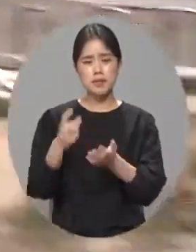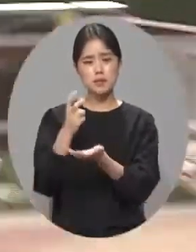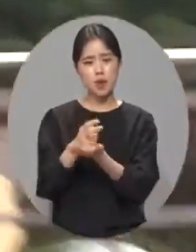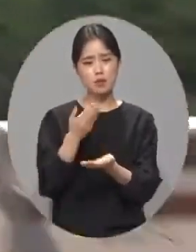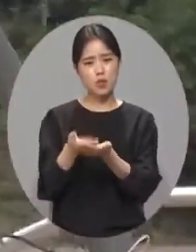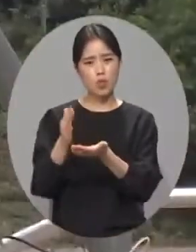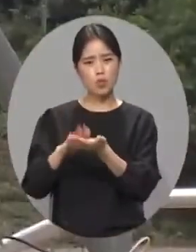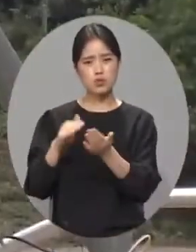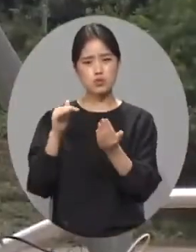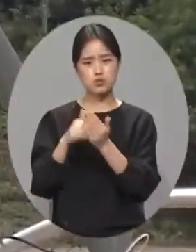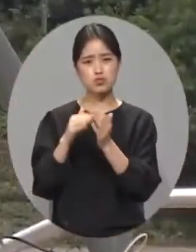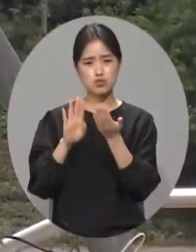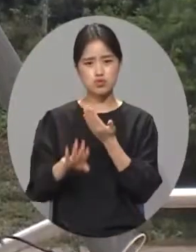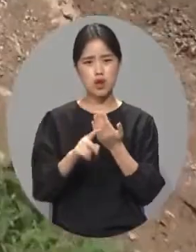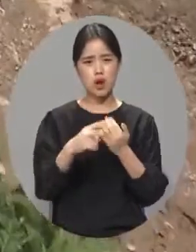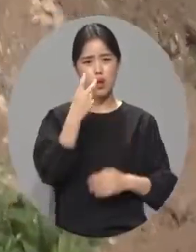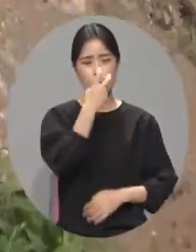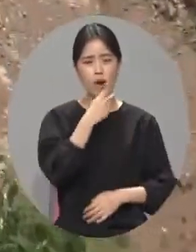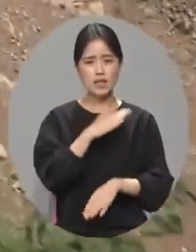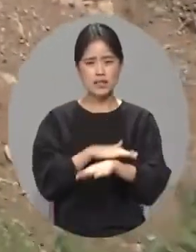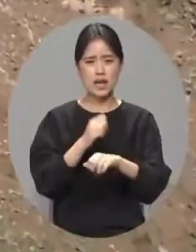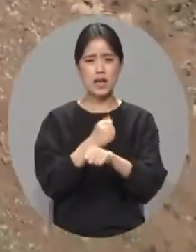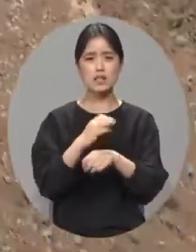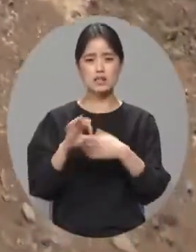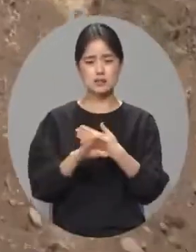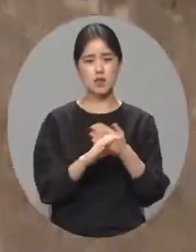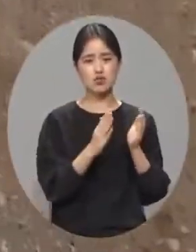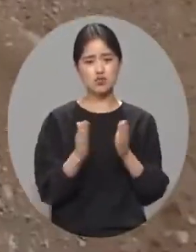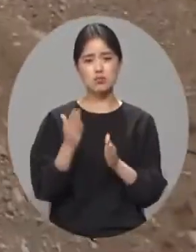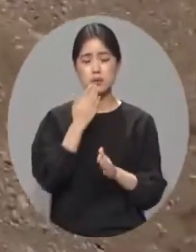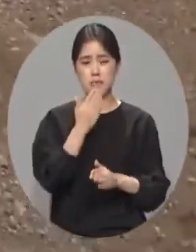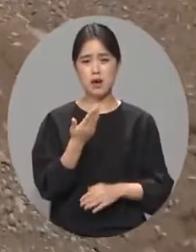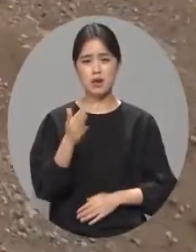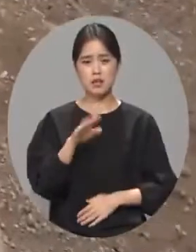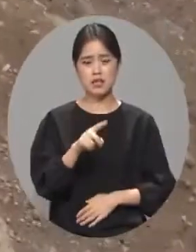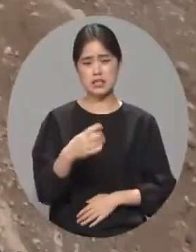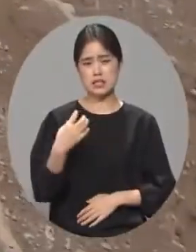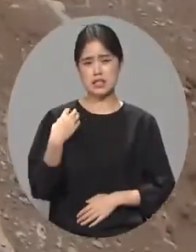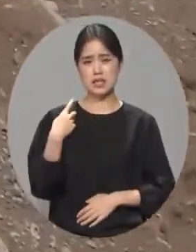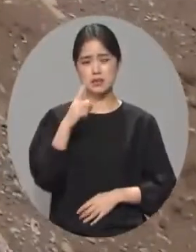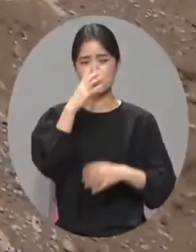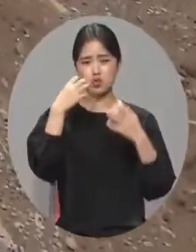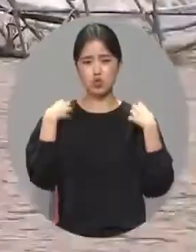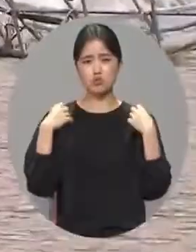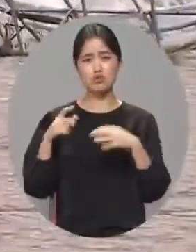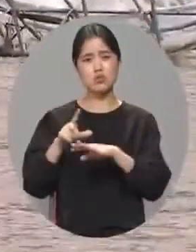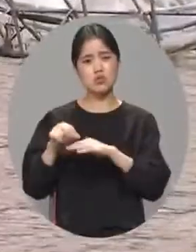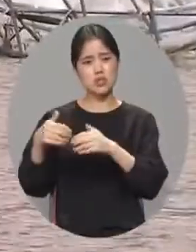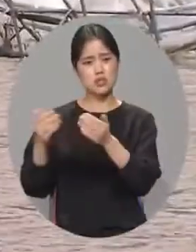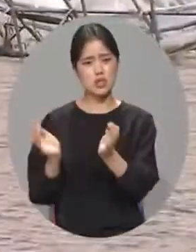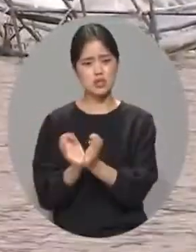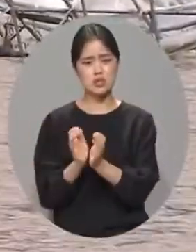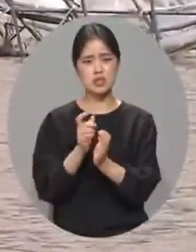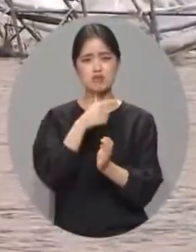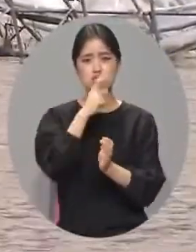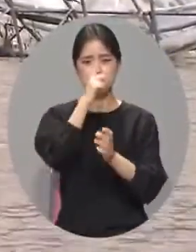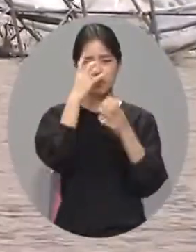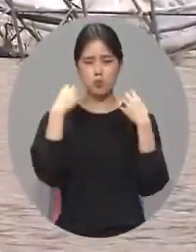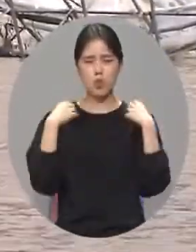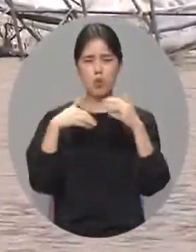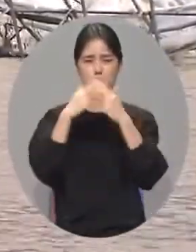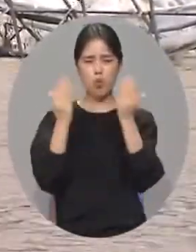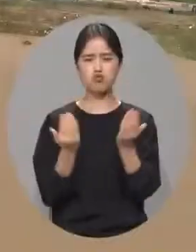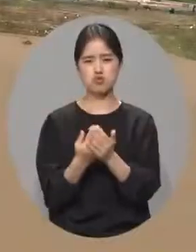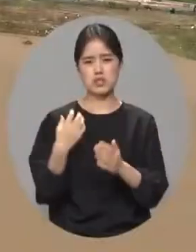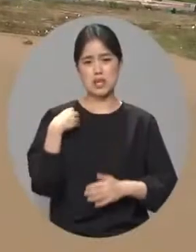고치고 하천도 관리 부실이 드러나 정비가 필요했다는 건데 그 책임이 정부와 자치단체, 수자원 공사 등 모두에게